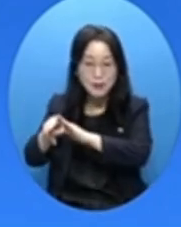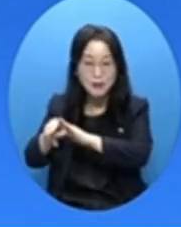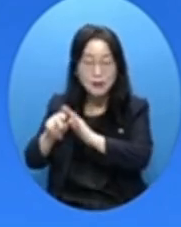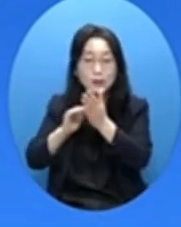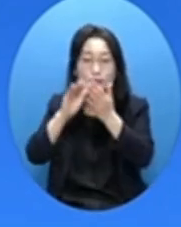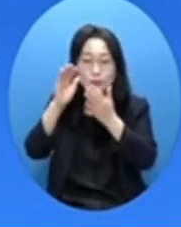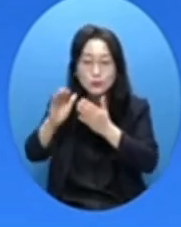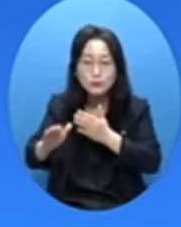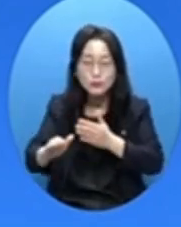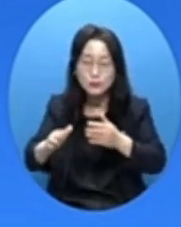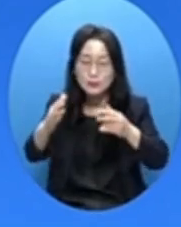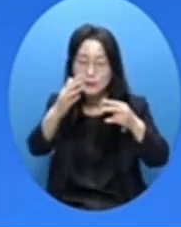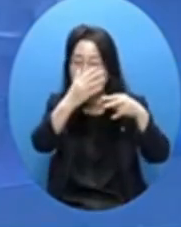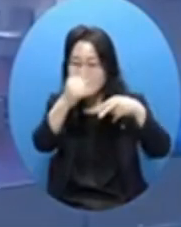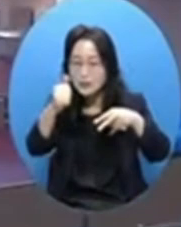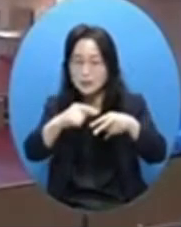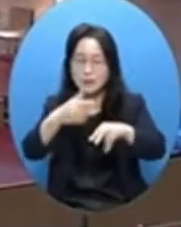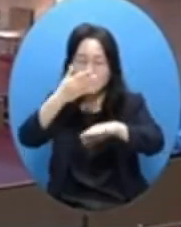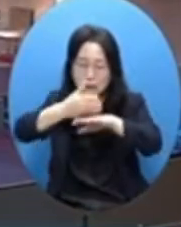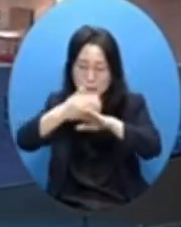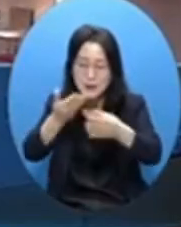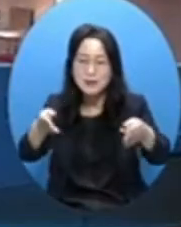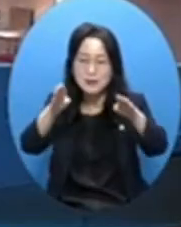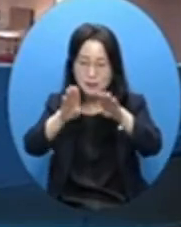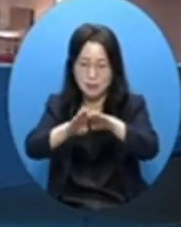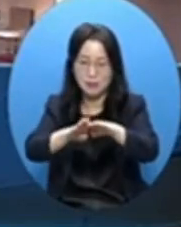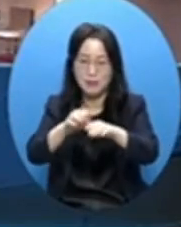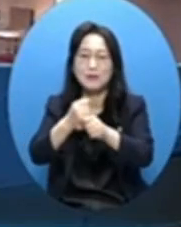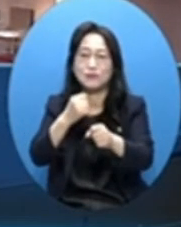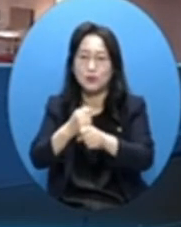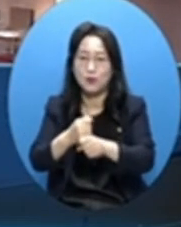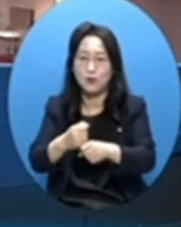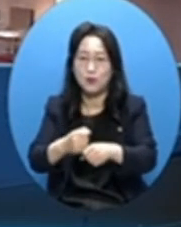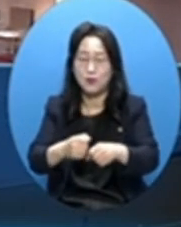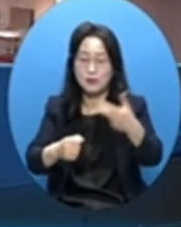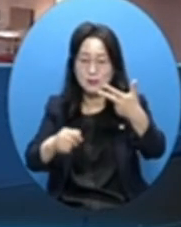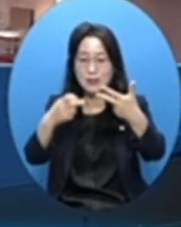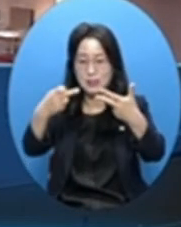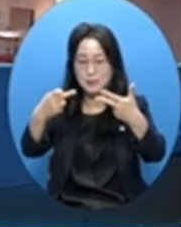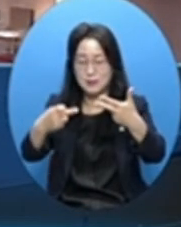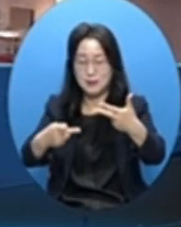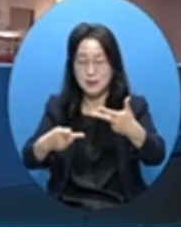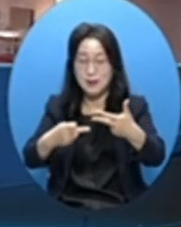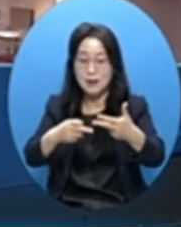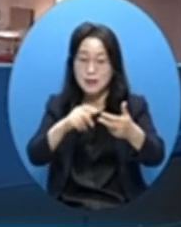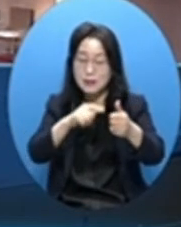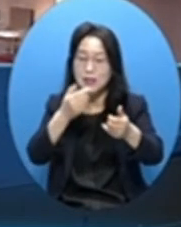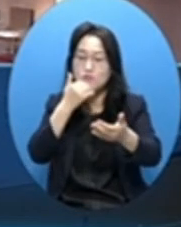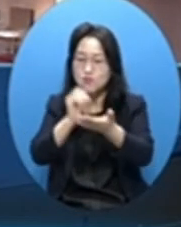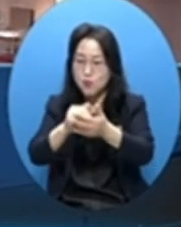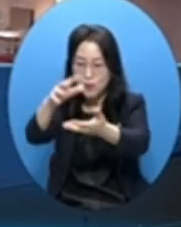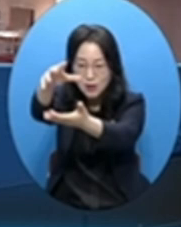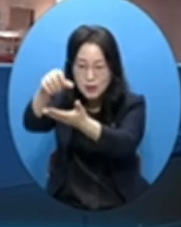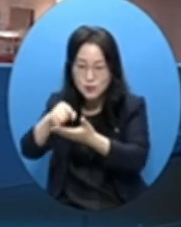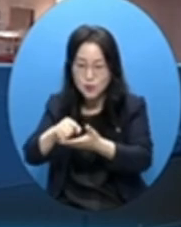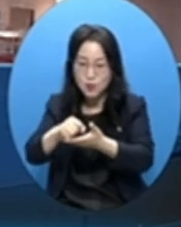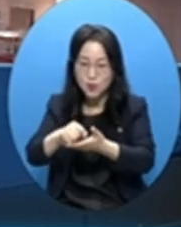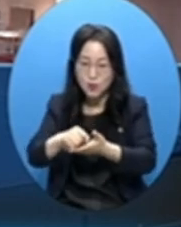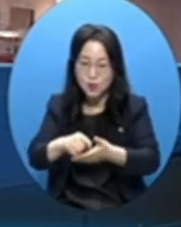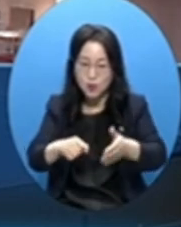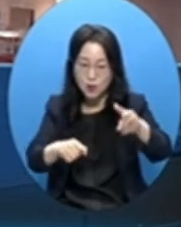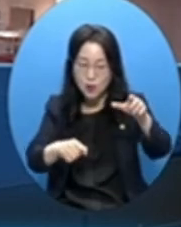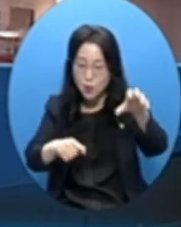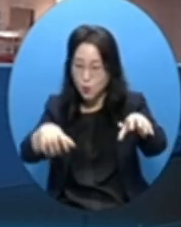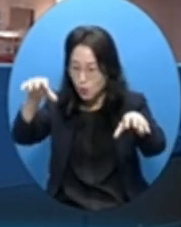4마리 감세 제단을 쌓았습니다 사무엘상 7장 12절 됩니다 사무엘이 돌을 취하여 미 싸와 센 사이에 세워 이르되